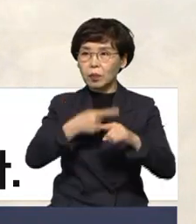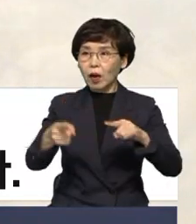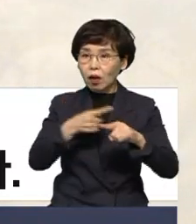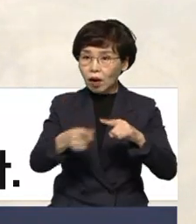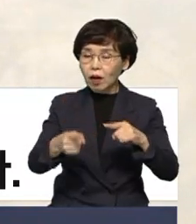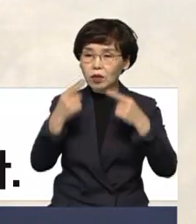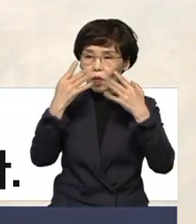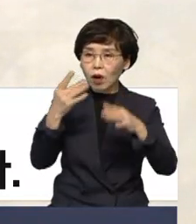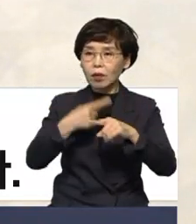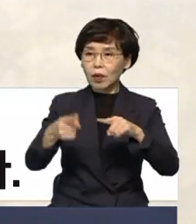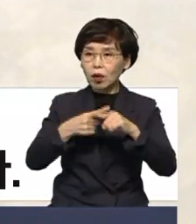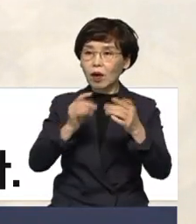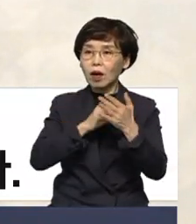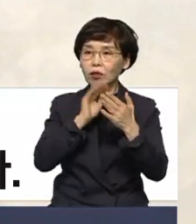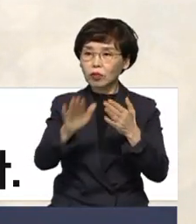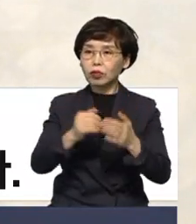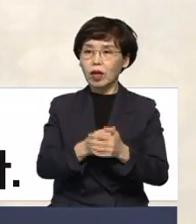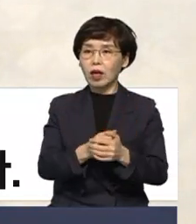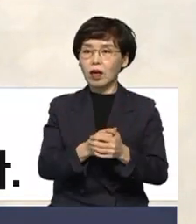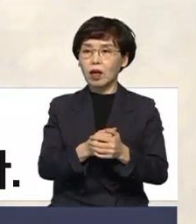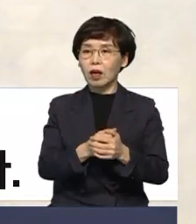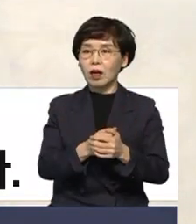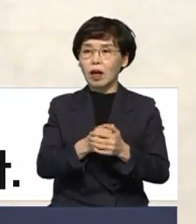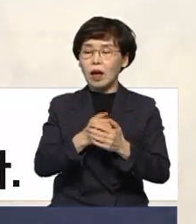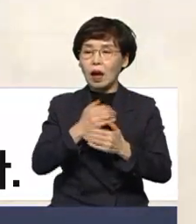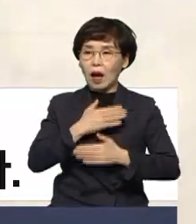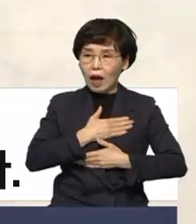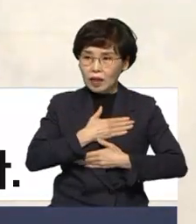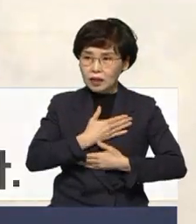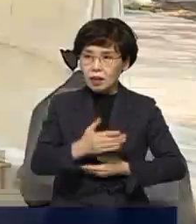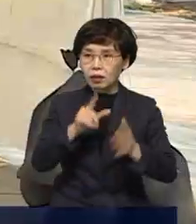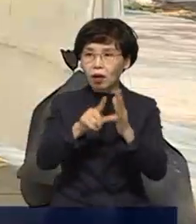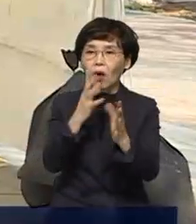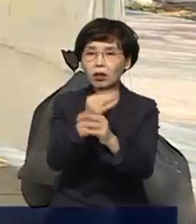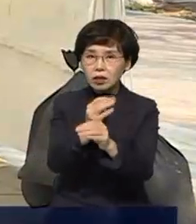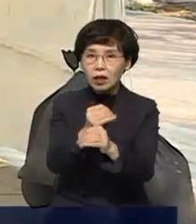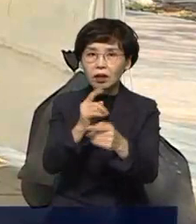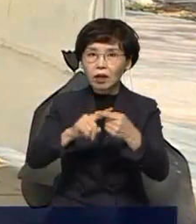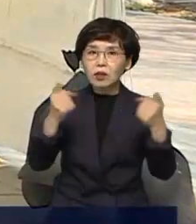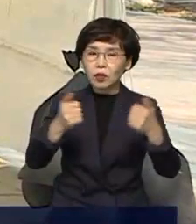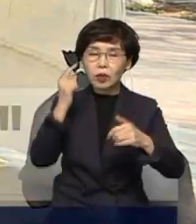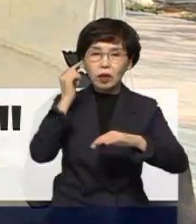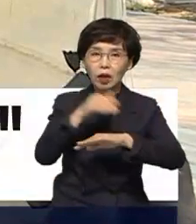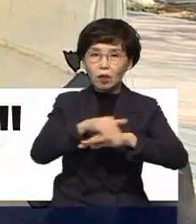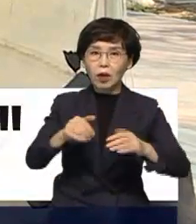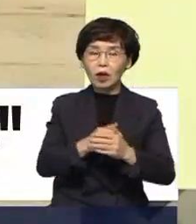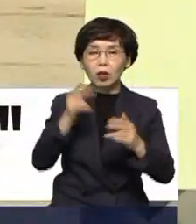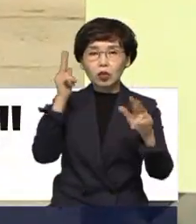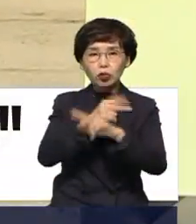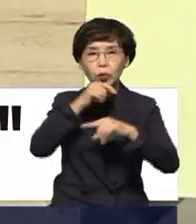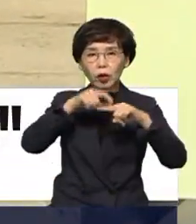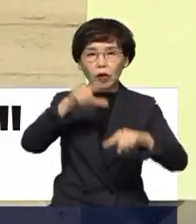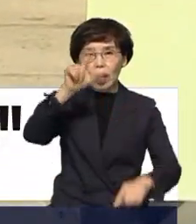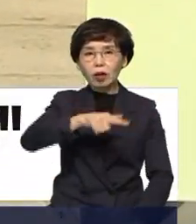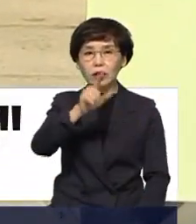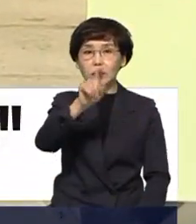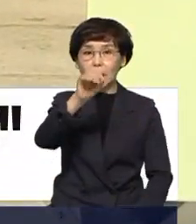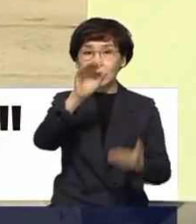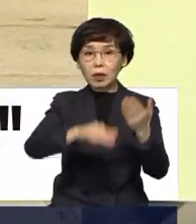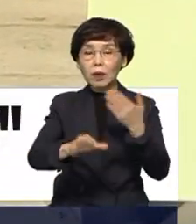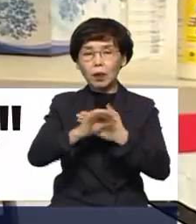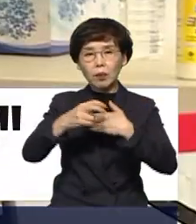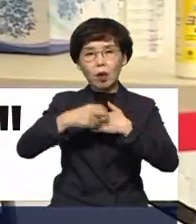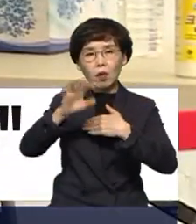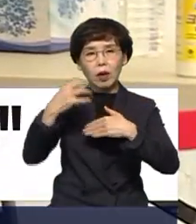평가를 거친 후에 안착기 지임 시점을 대해서도 논의할 예정입니다. 정부는 주간 평균 하루 10만 명 아래면 의료